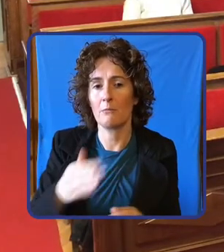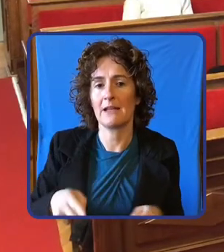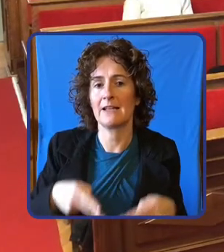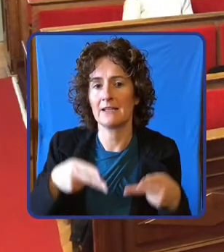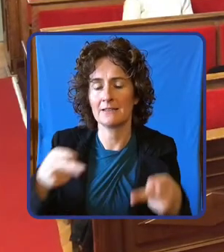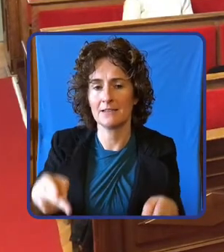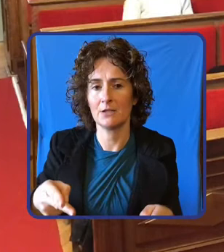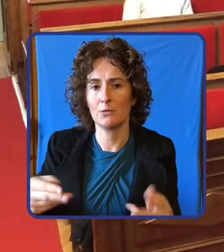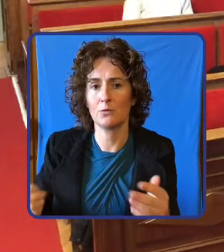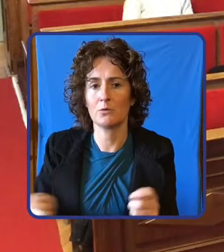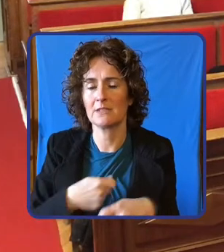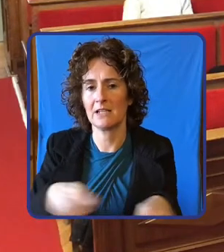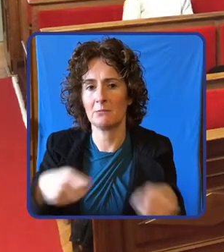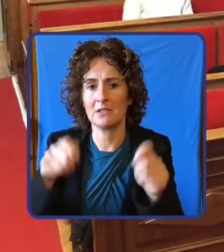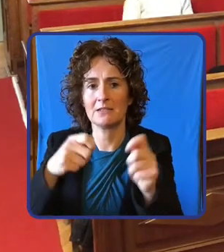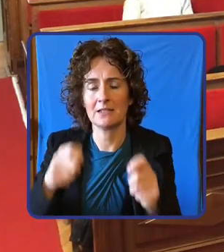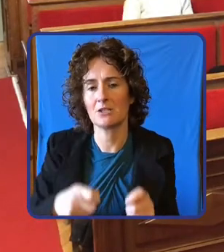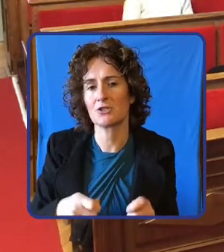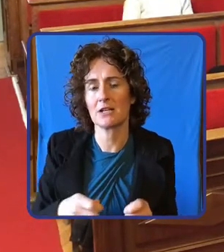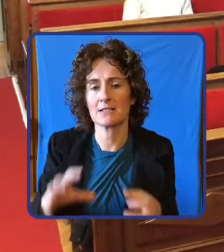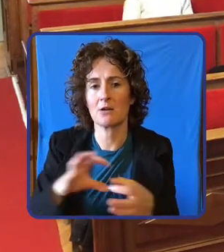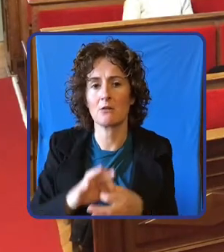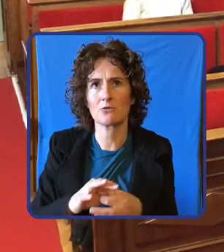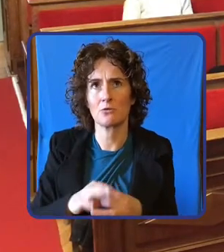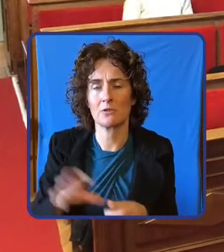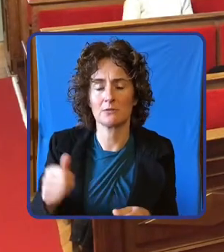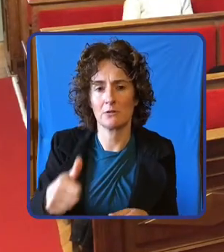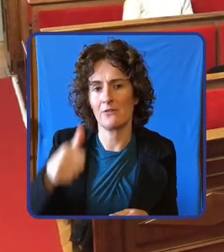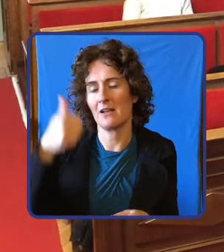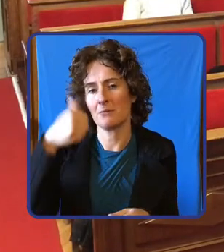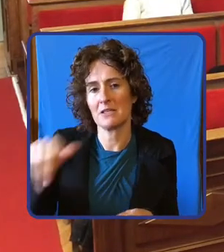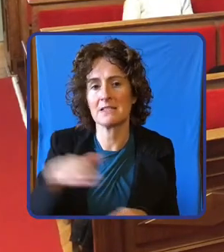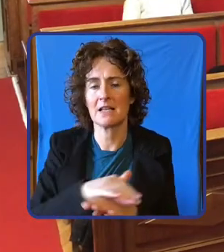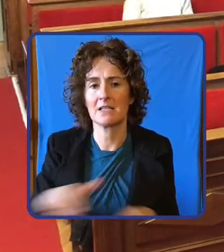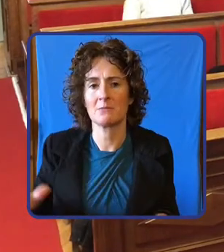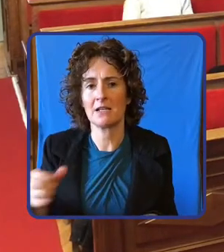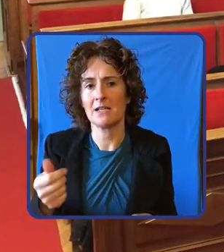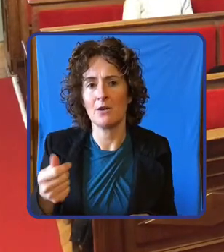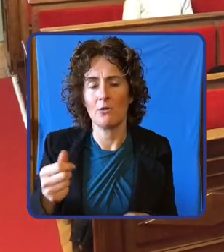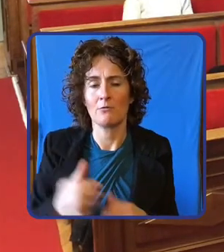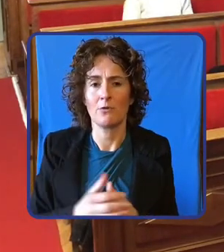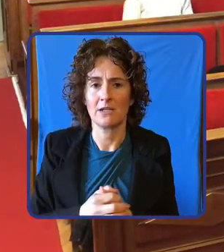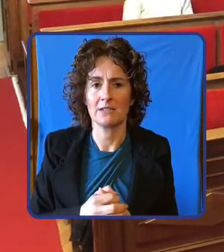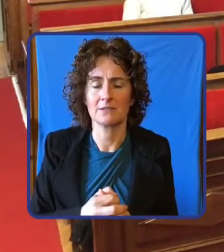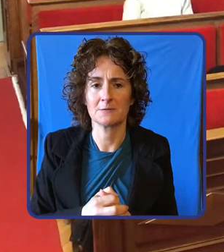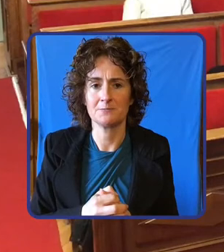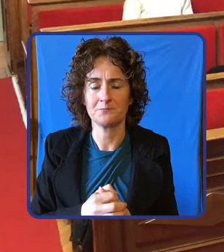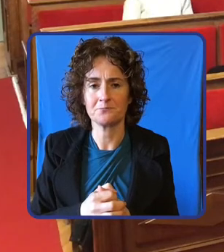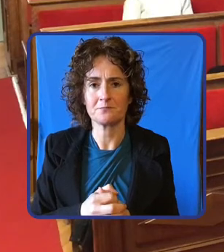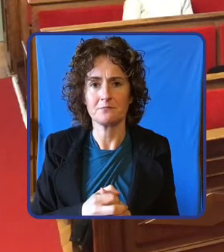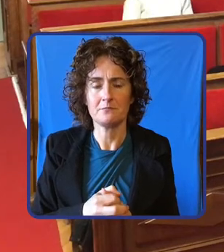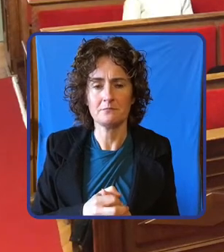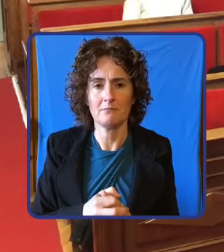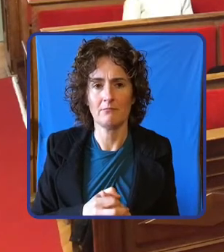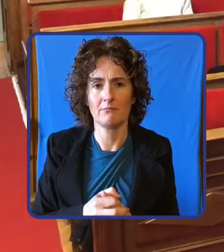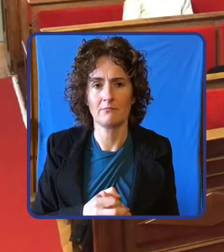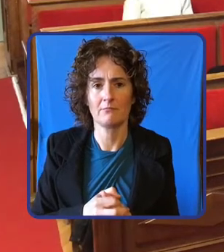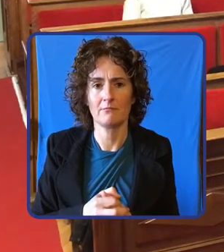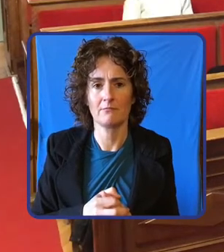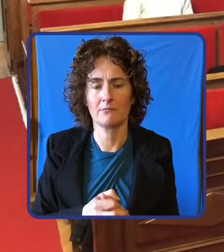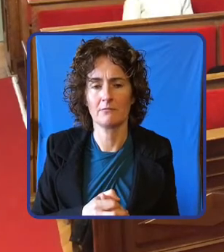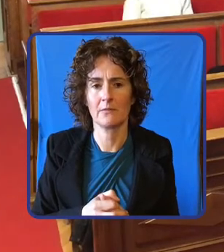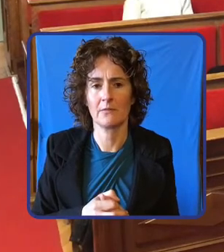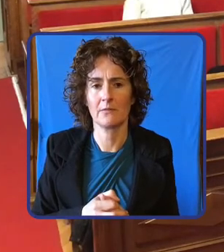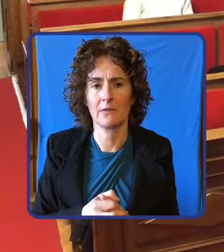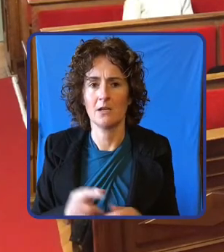kapcsolódik. A fejlesztések, beruházások mellett egyéb felhalmozási célú kiadások is szerepelnek nagy összegben a költségvetésben. Ilyen például a 20